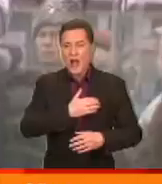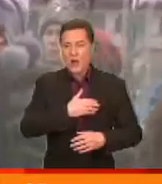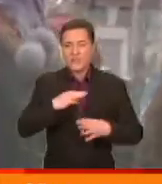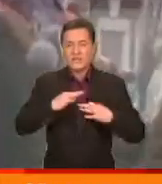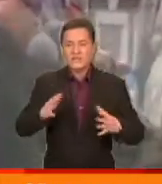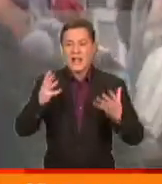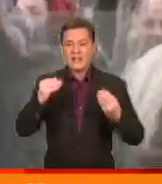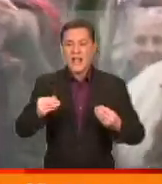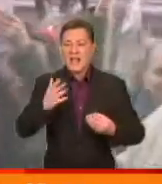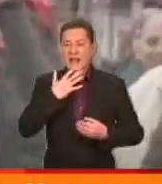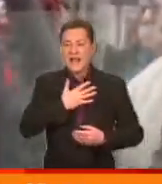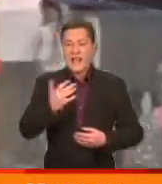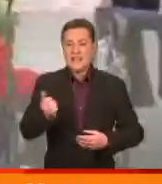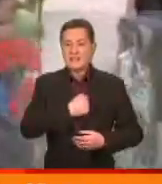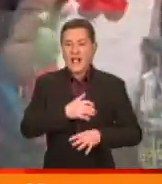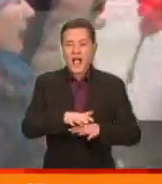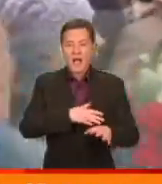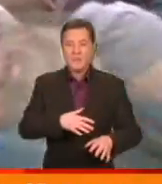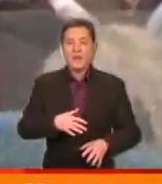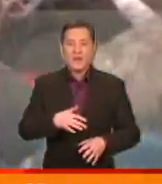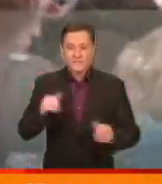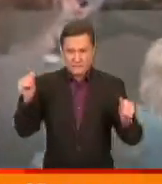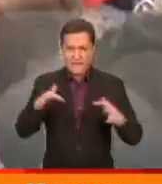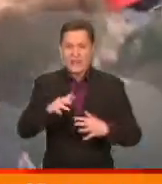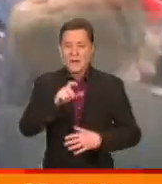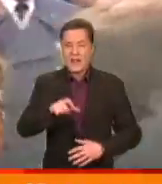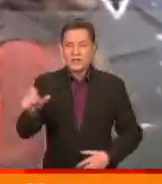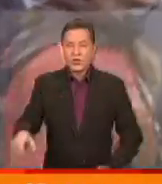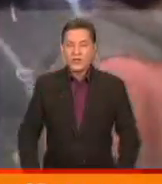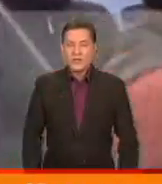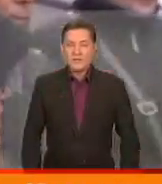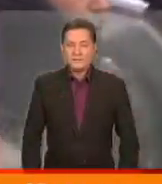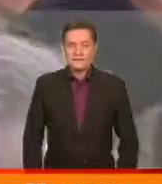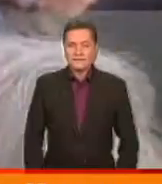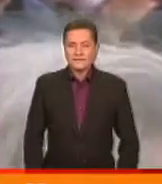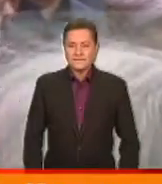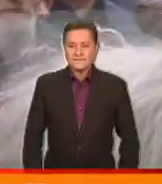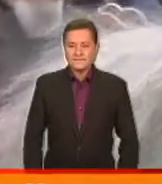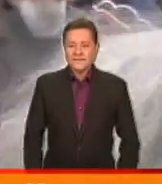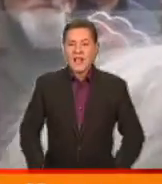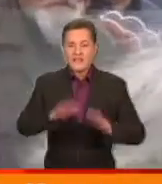радянської армії таки дісталися. Іде війна народна,